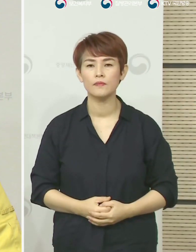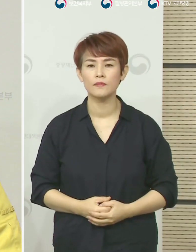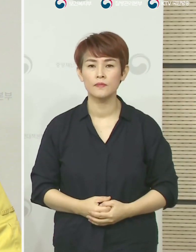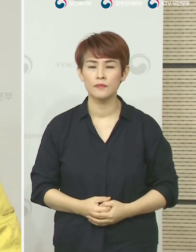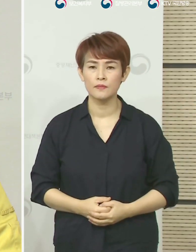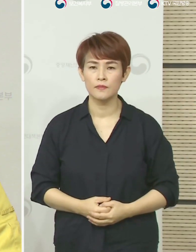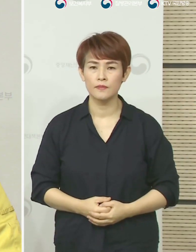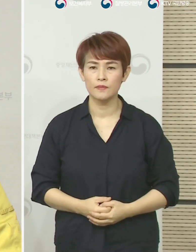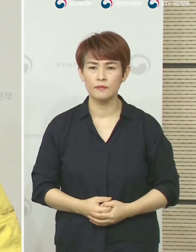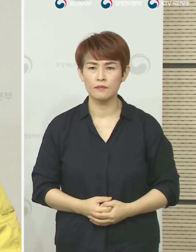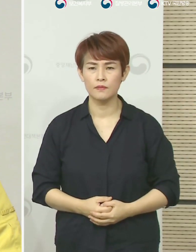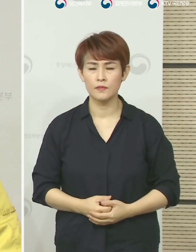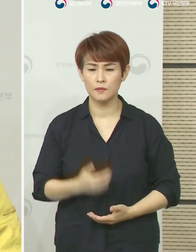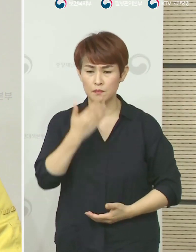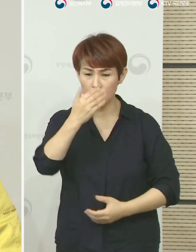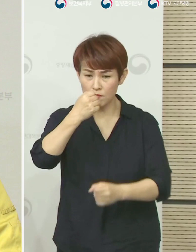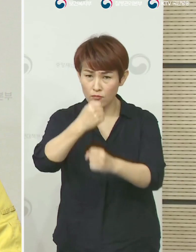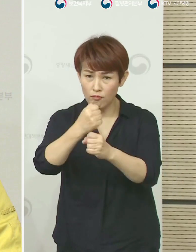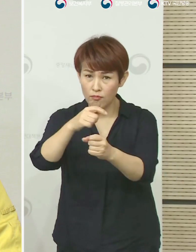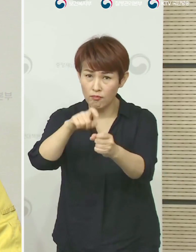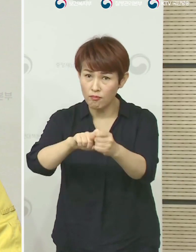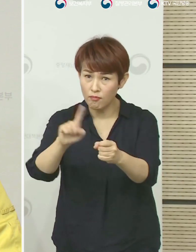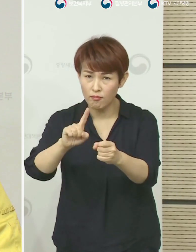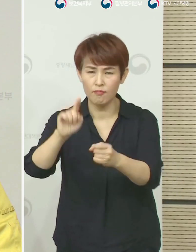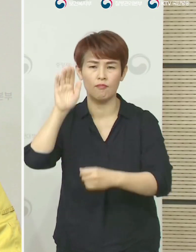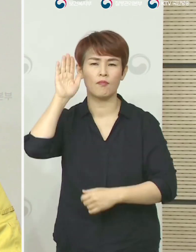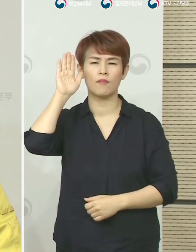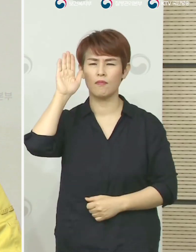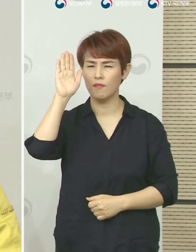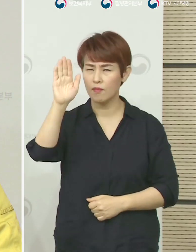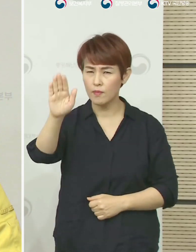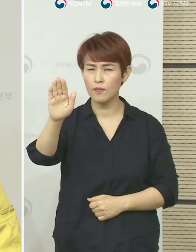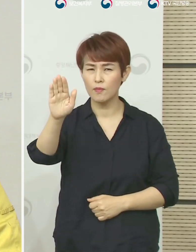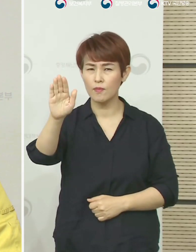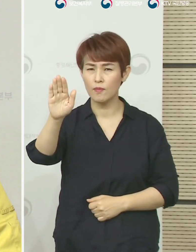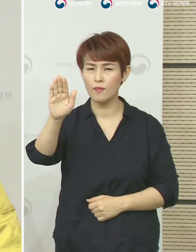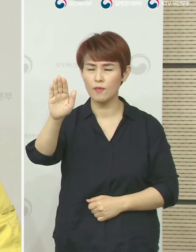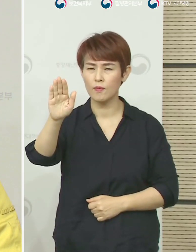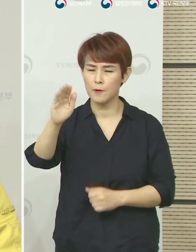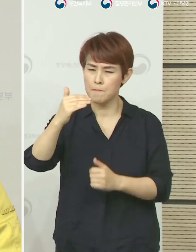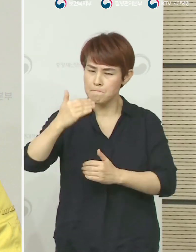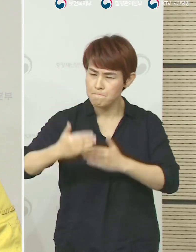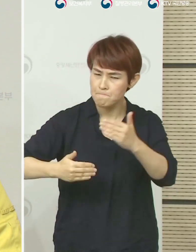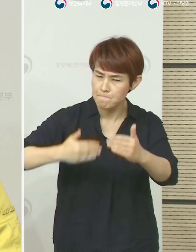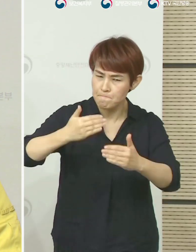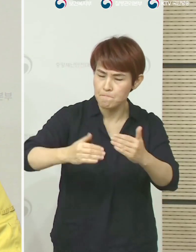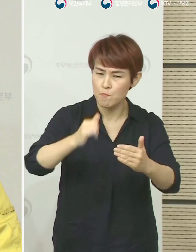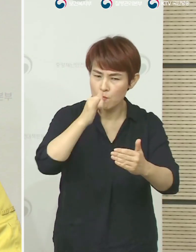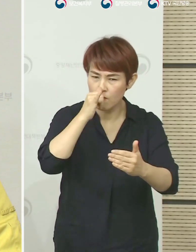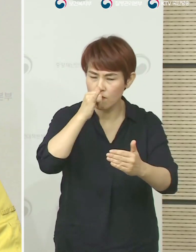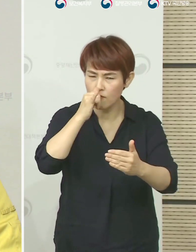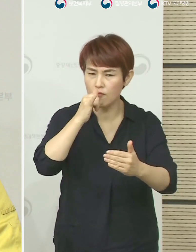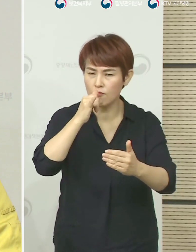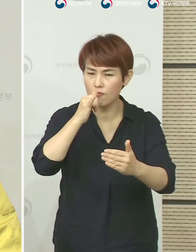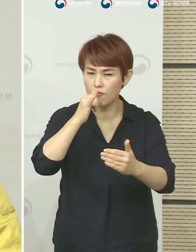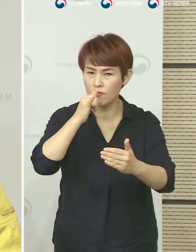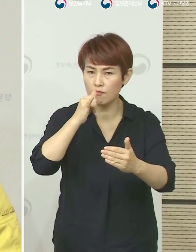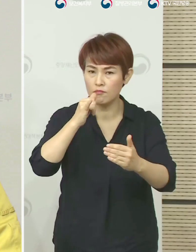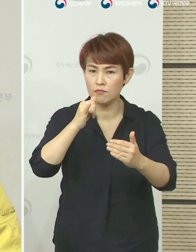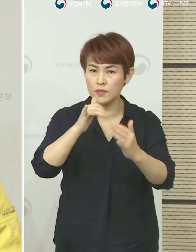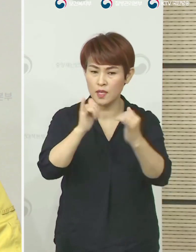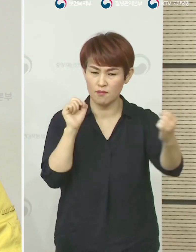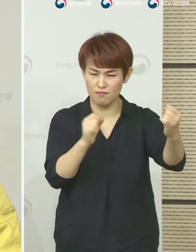이것이 현실적으로 이제 가능하기 위해서는 향후 전개되는 강화된